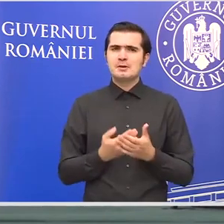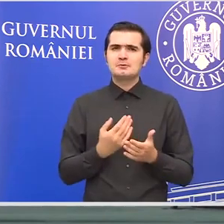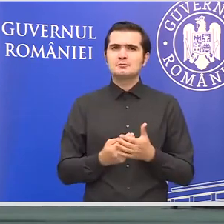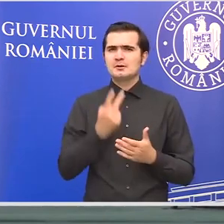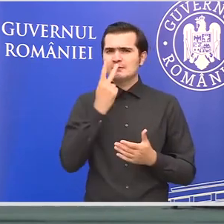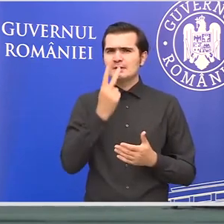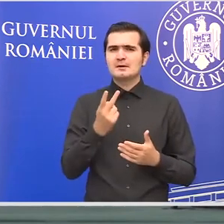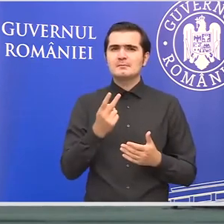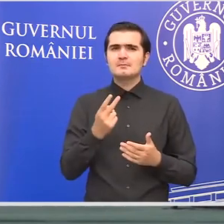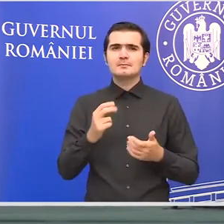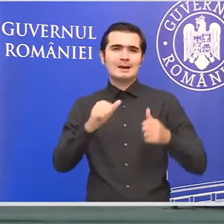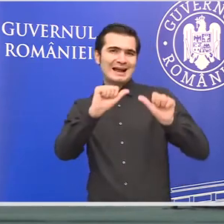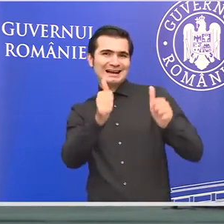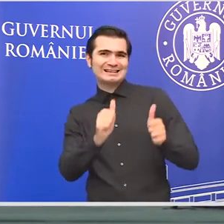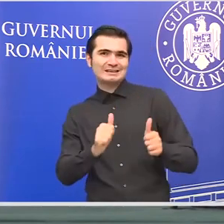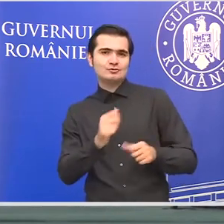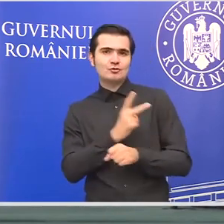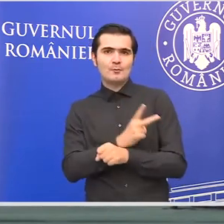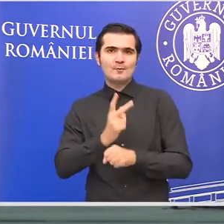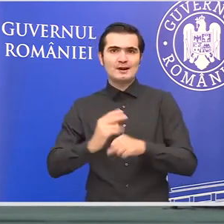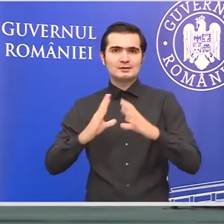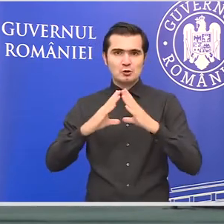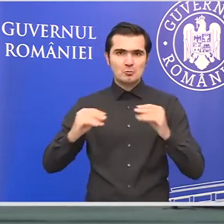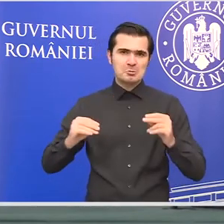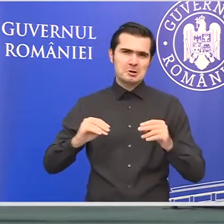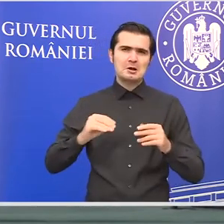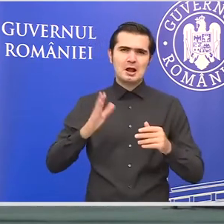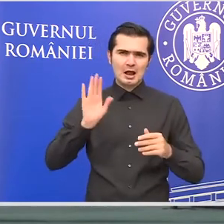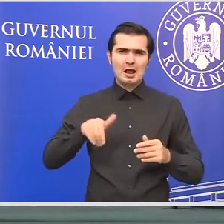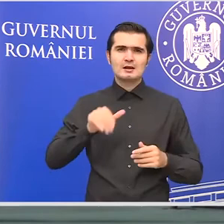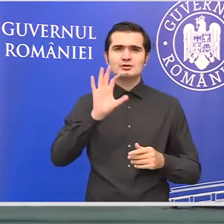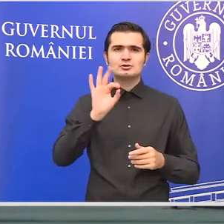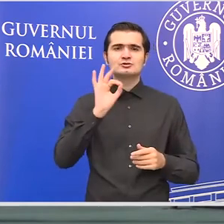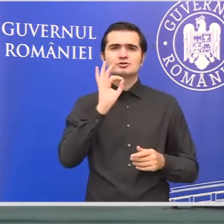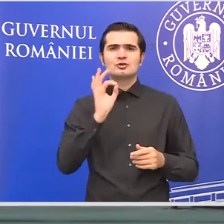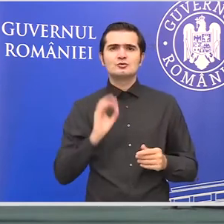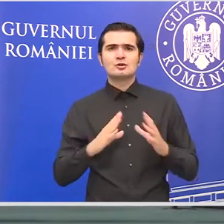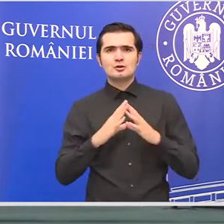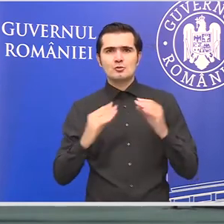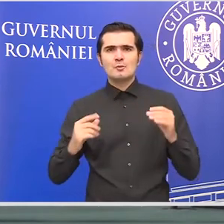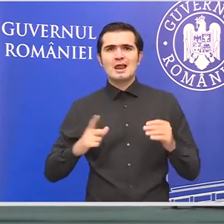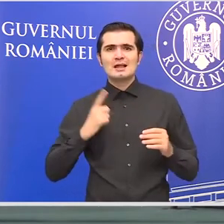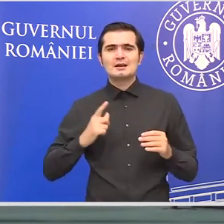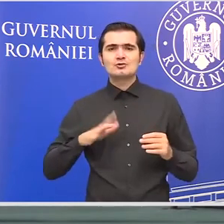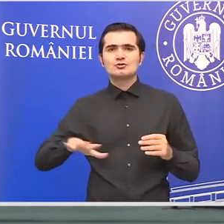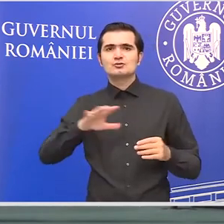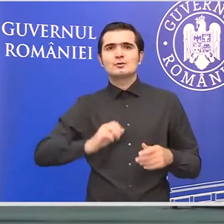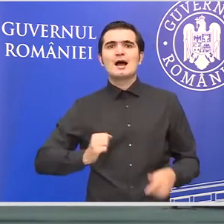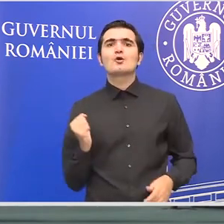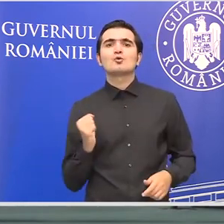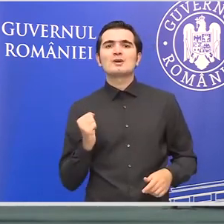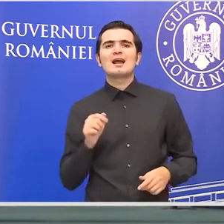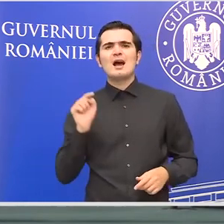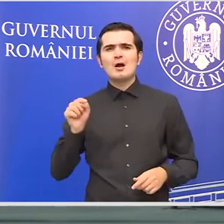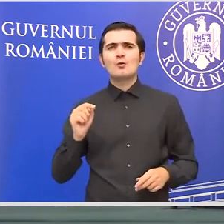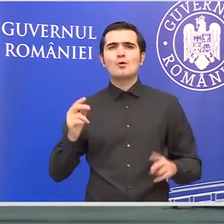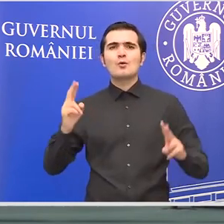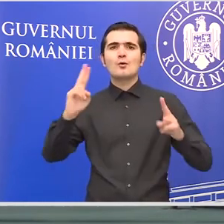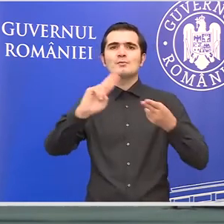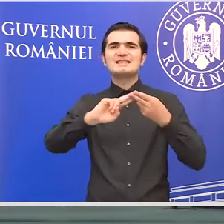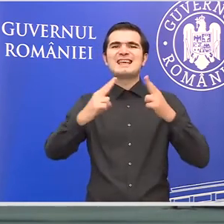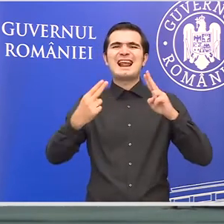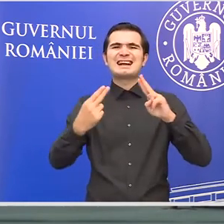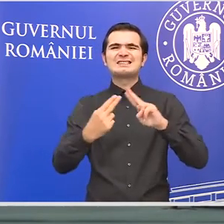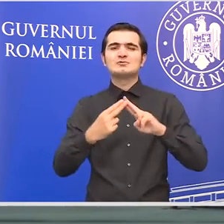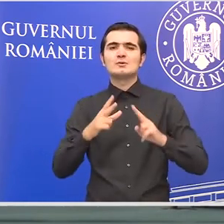caracteristicile demografice ale populației. Aproximativ 50% din populație trăiește în mediul rural, unde interacțiunea, unde riscul de